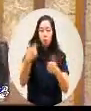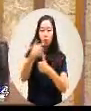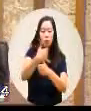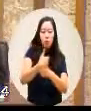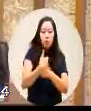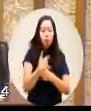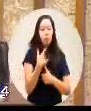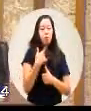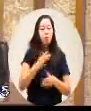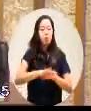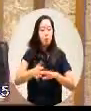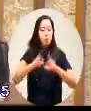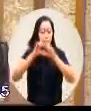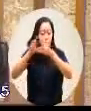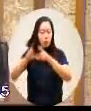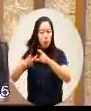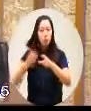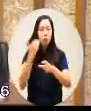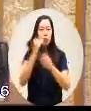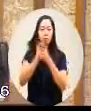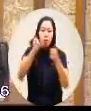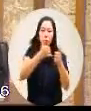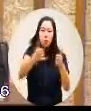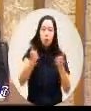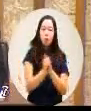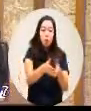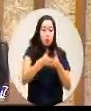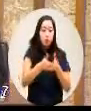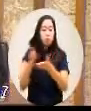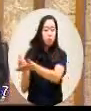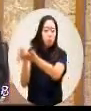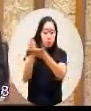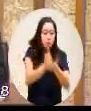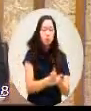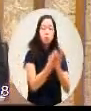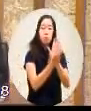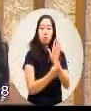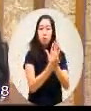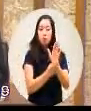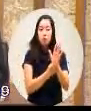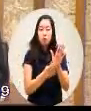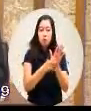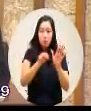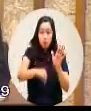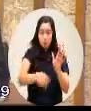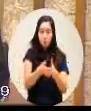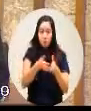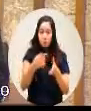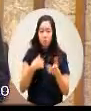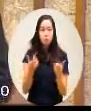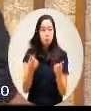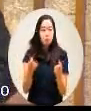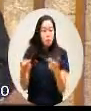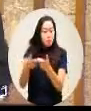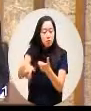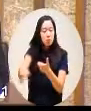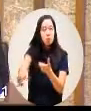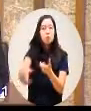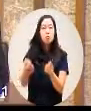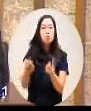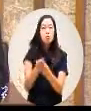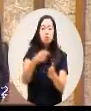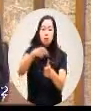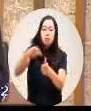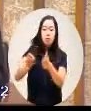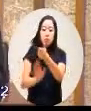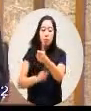答我尽量回答，但是如果议员的确有需要请他来说明的这样的一个需要，其实也刚好给我们教育同